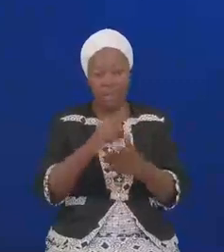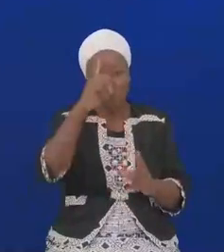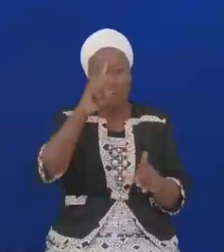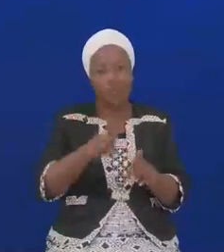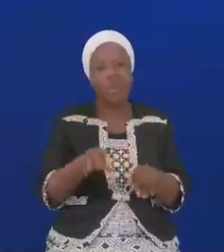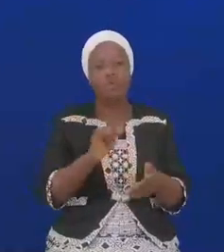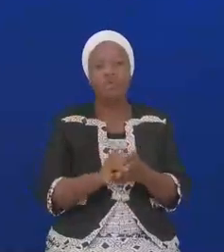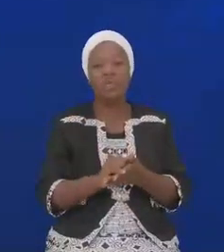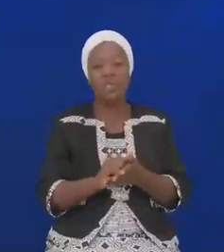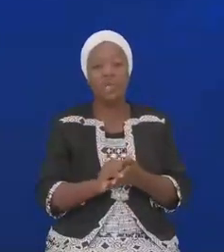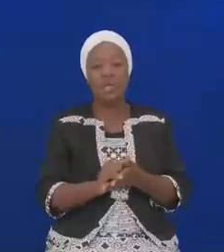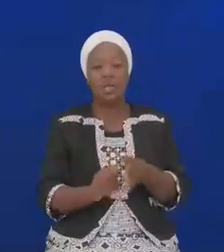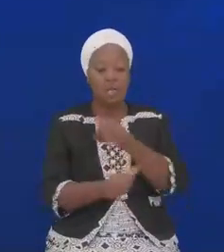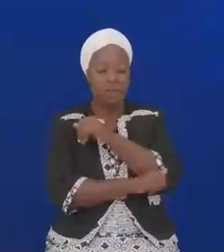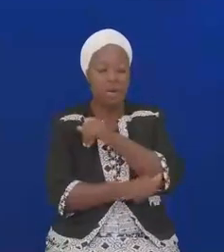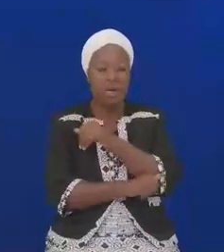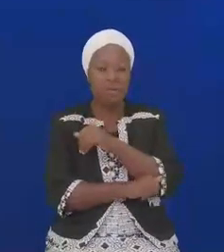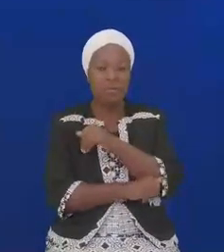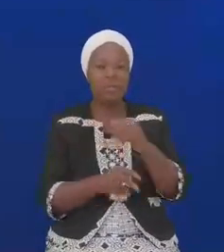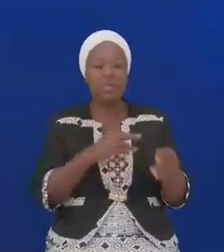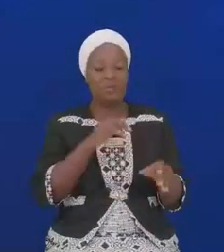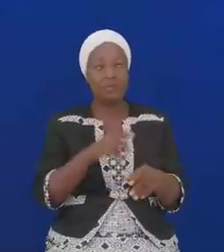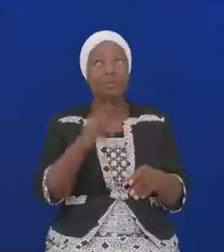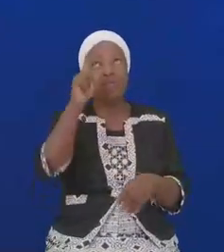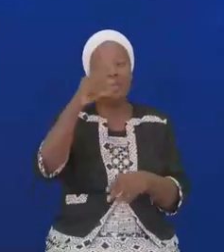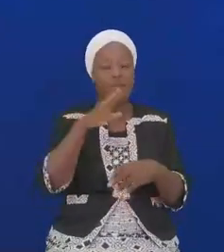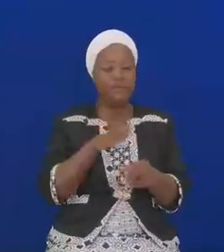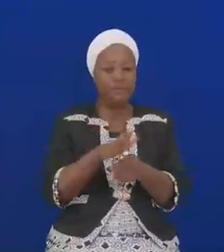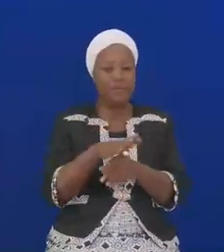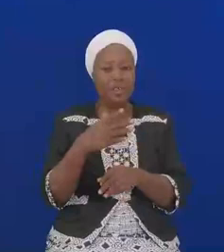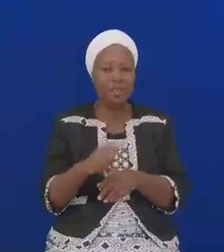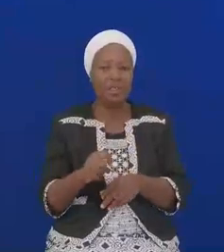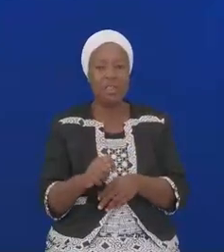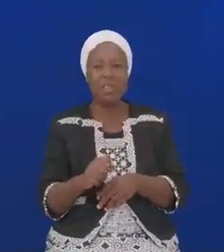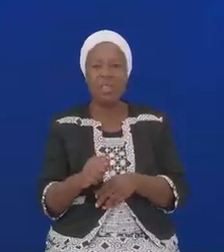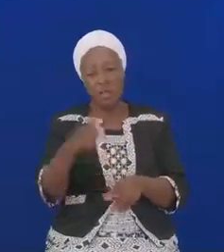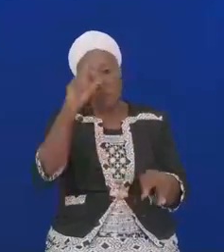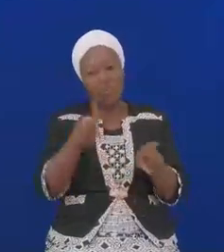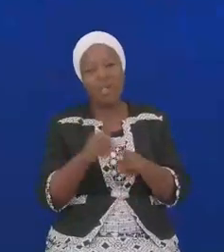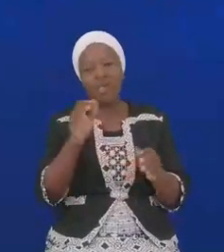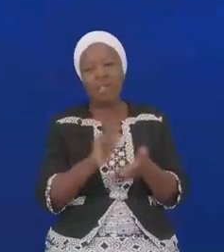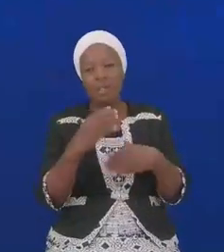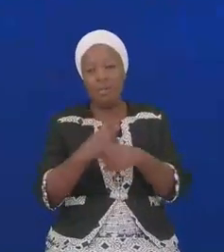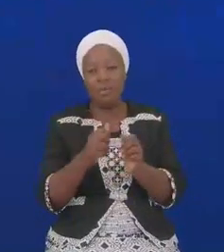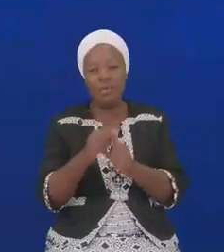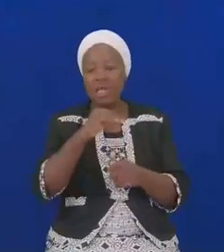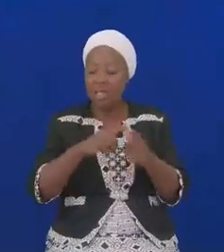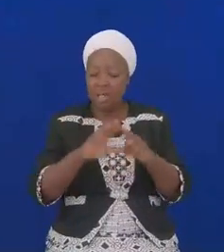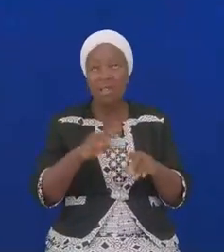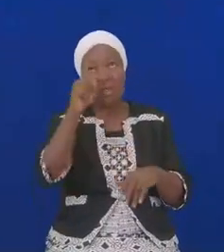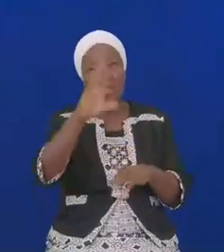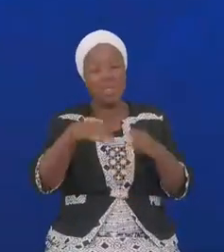lorsqu'il a fait alliance avec lui, il a accompli les termes de l'alliance. Il a donné la bénédiction